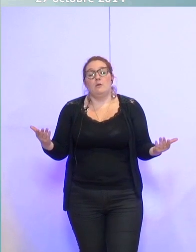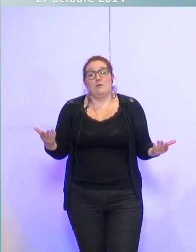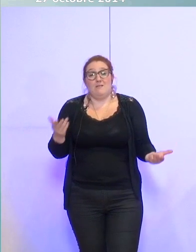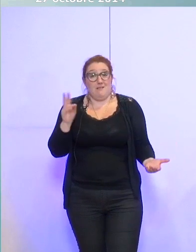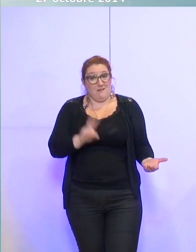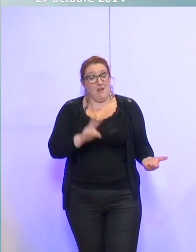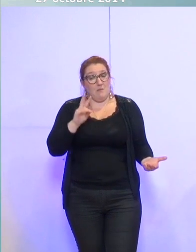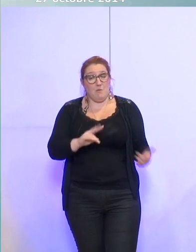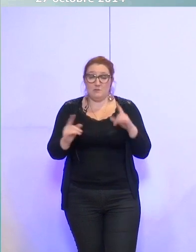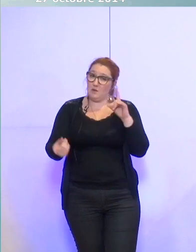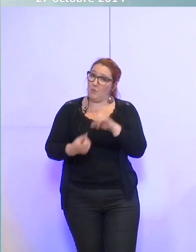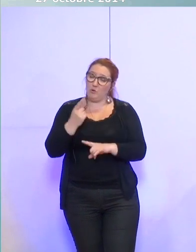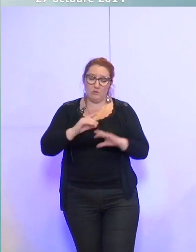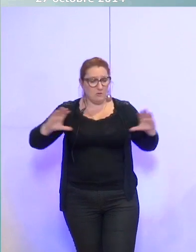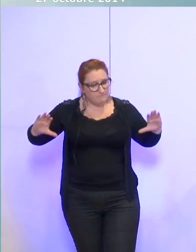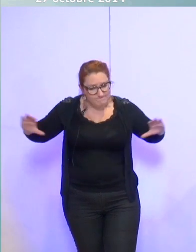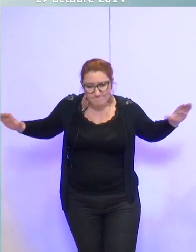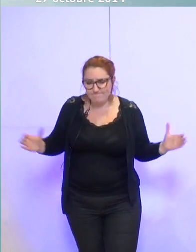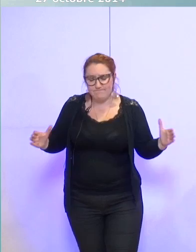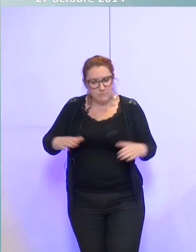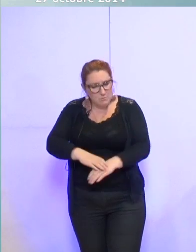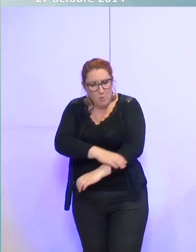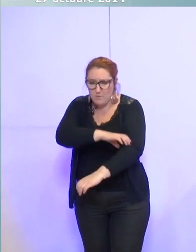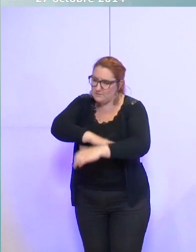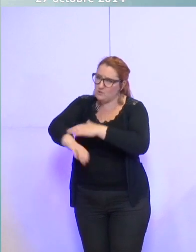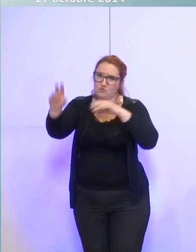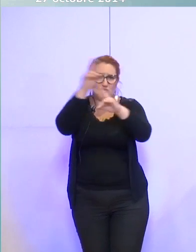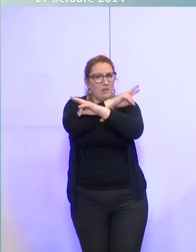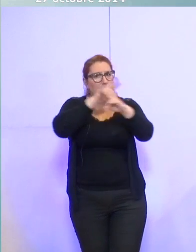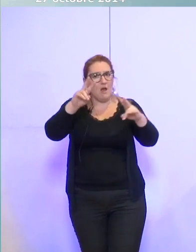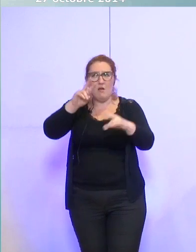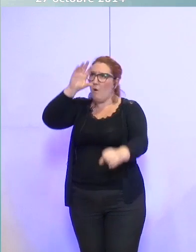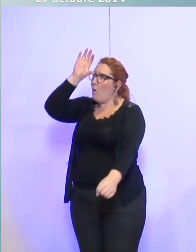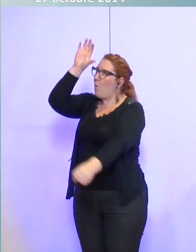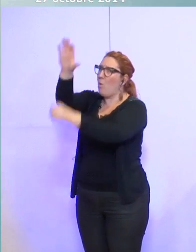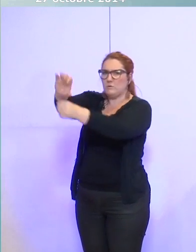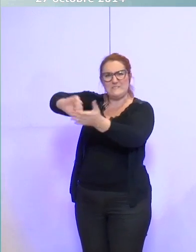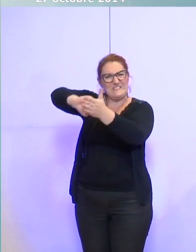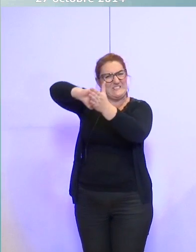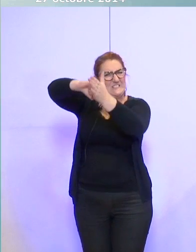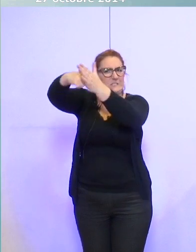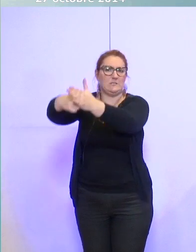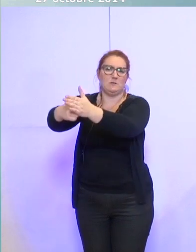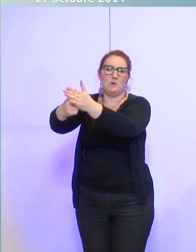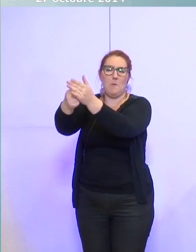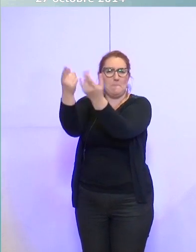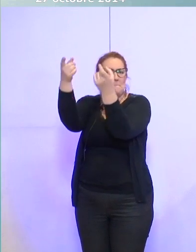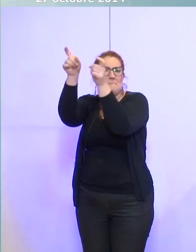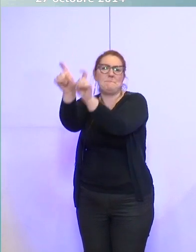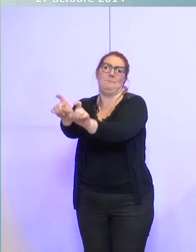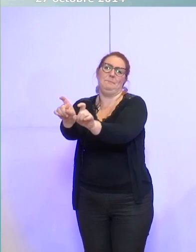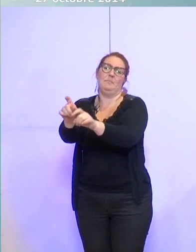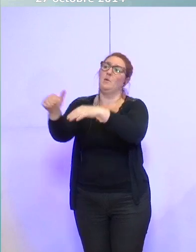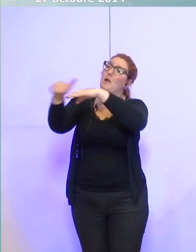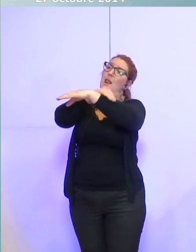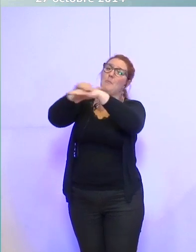nous appelons de nos voeux une mobilisation générale contre l'austérité, une mobilisation générale contre cette